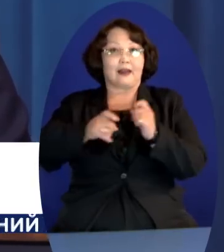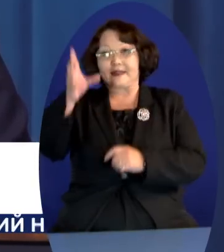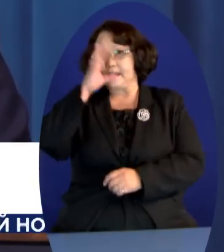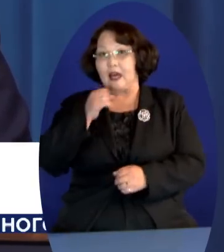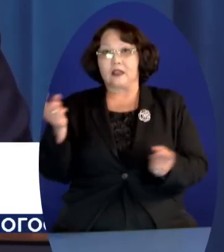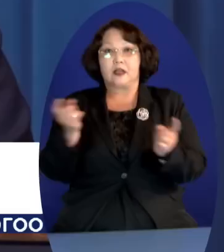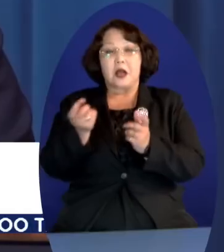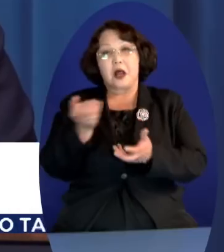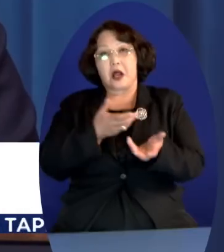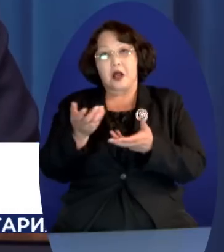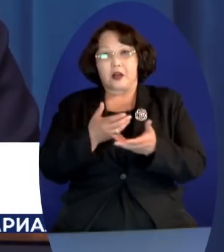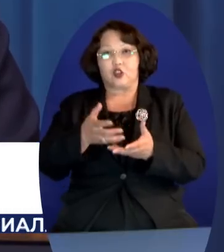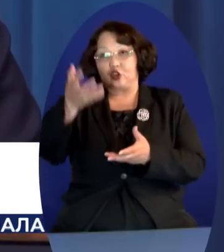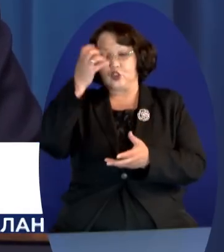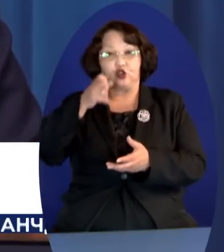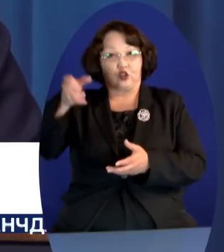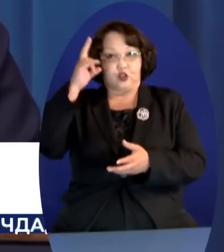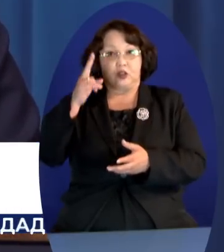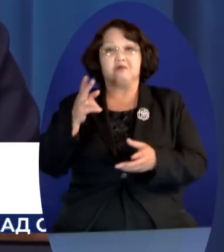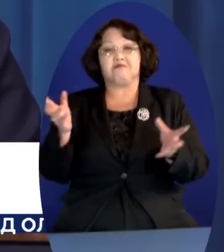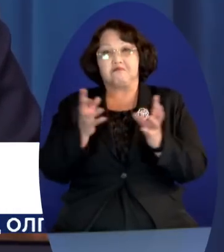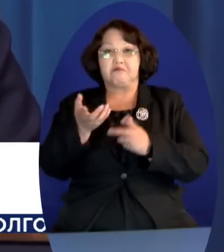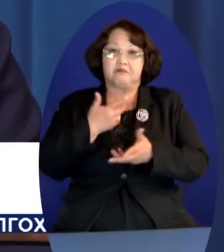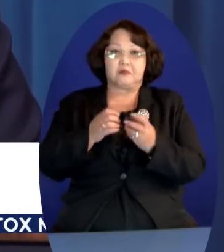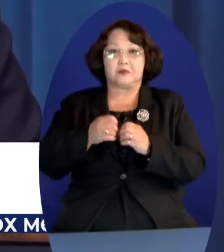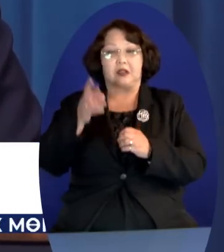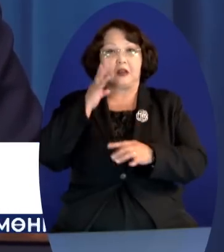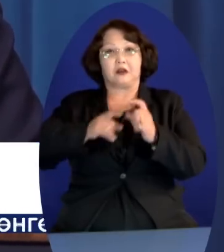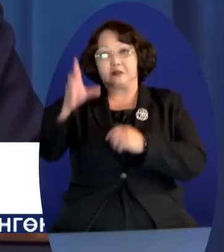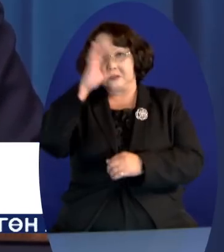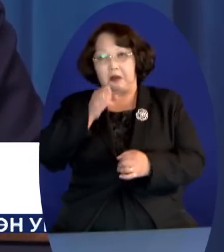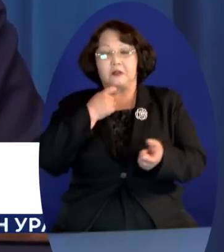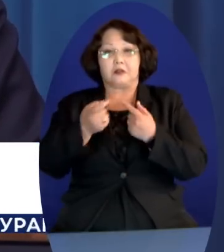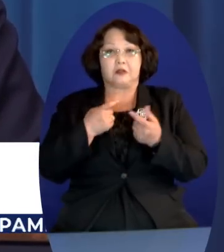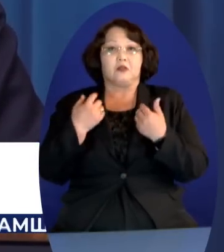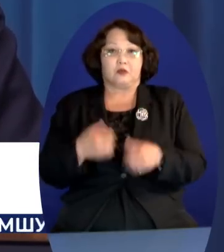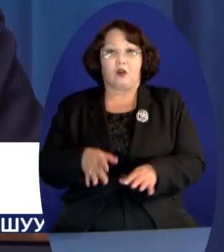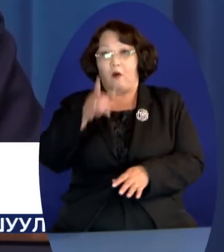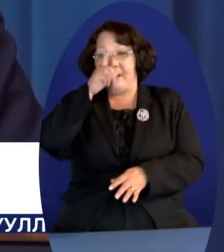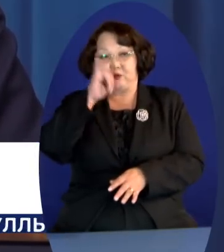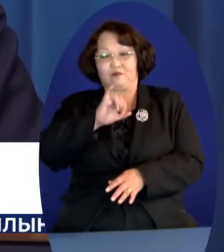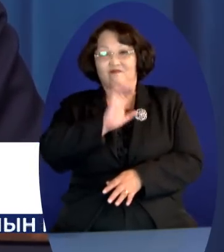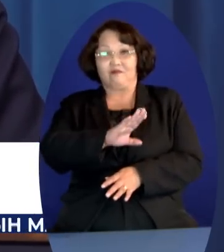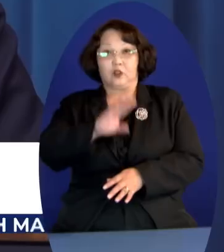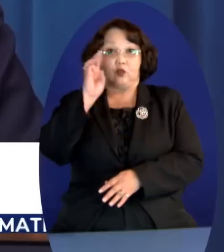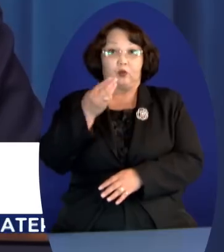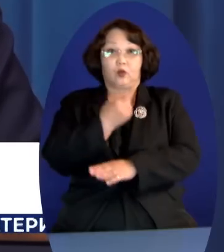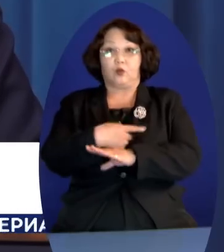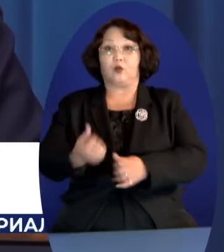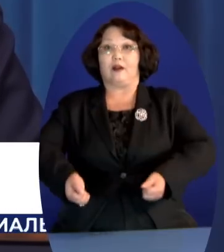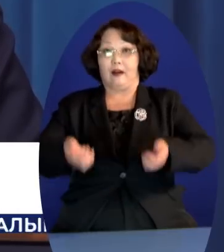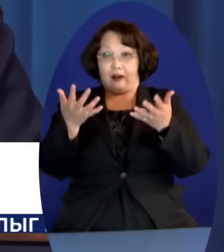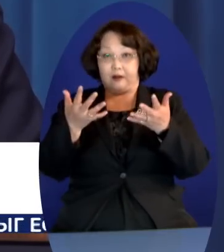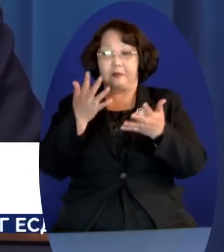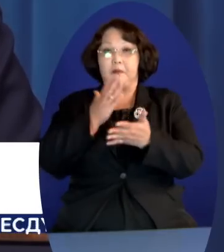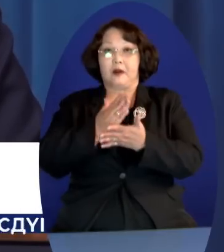за төрийн тэргүүнүүдтэй одоо Лавровийн уулзалтын үрдэнд бол үндсэндээ бол бид нар бол тодорхой хилцлүүдэл үрдэнд төрсэн байж байгаа.